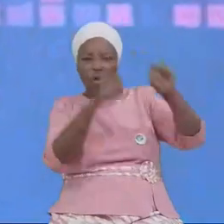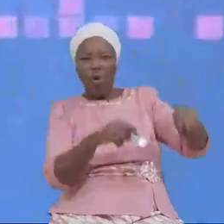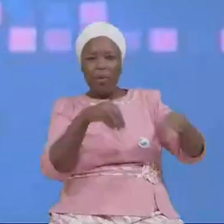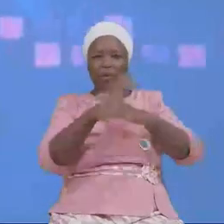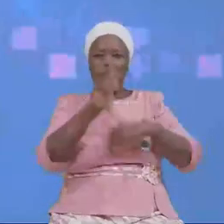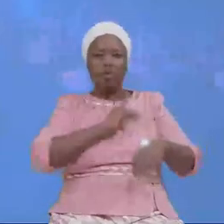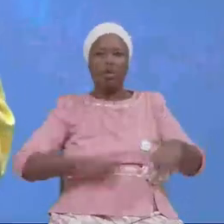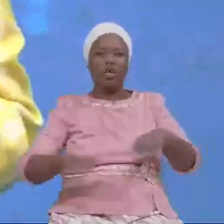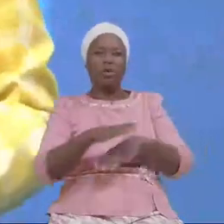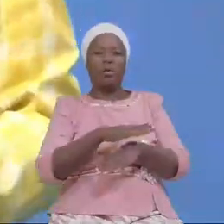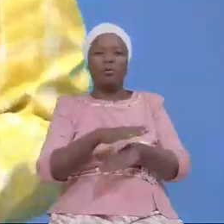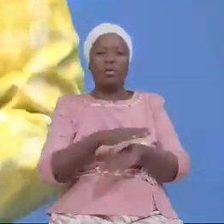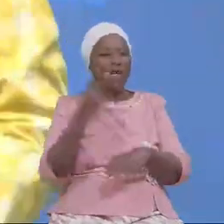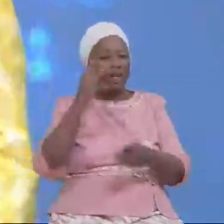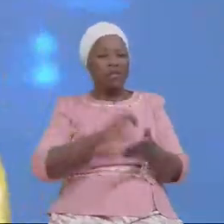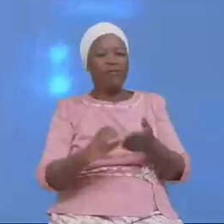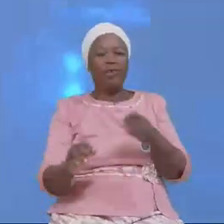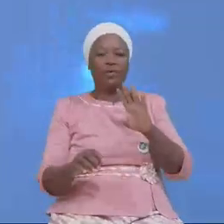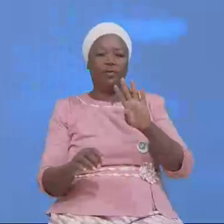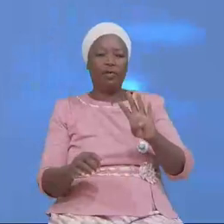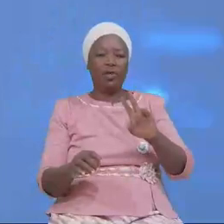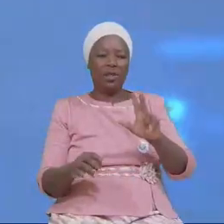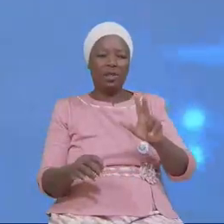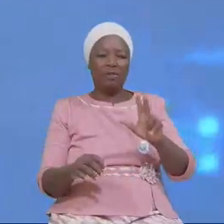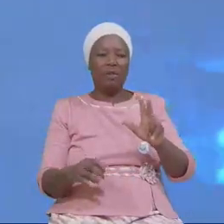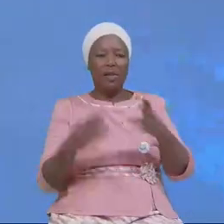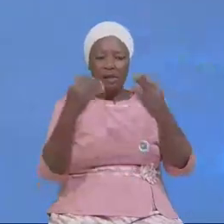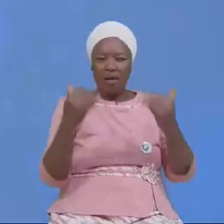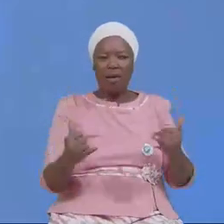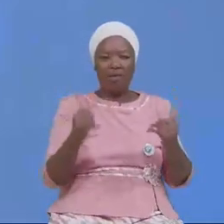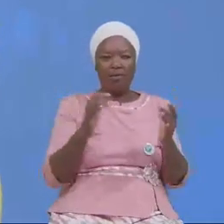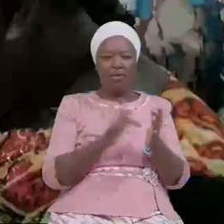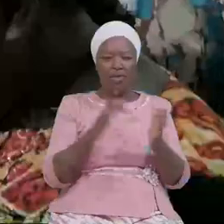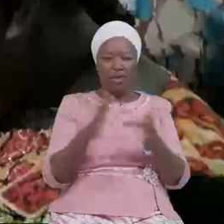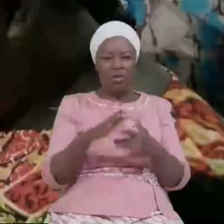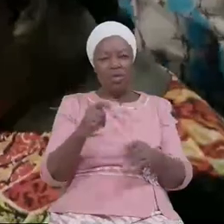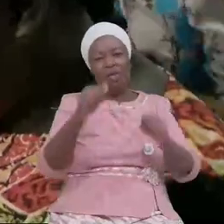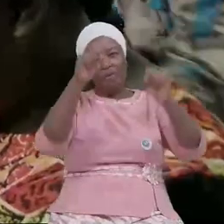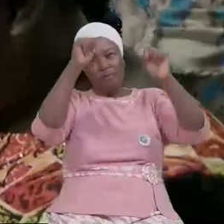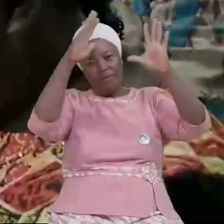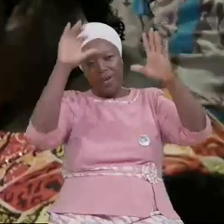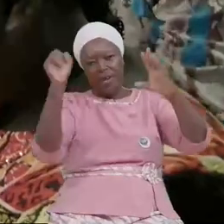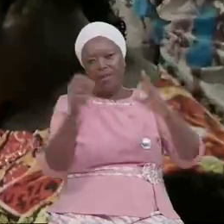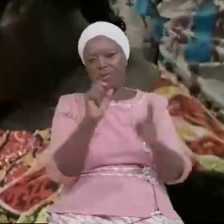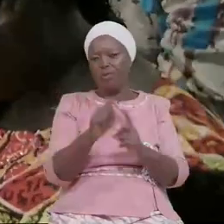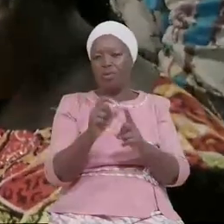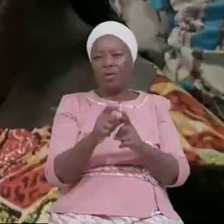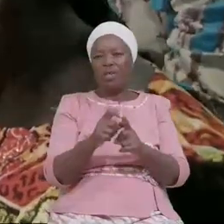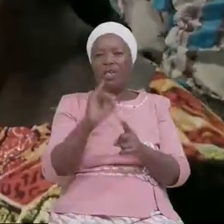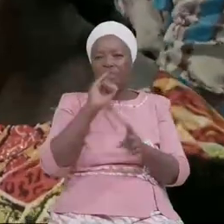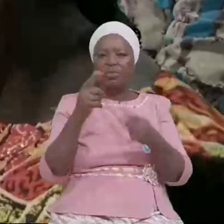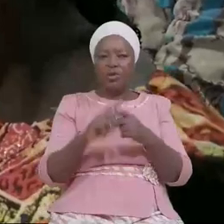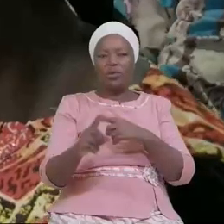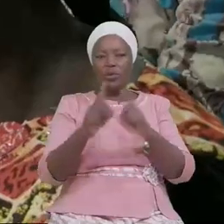règne. Verset 43. Maintenant, Jésus, la parole du Père, va parler. Maintenant,